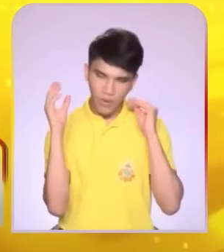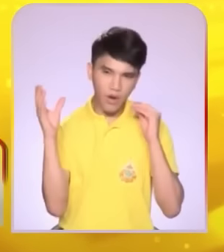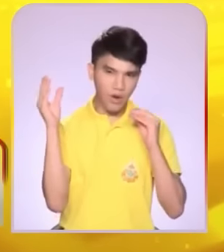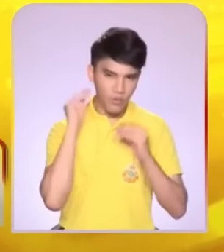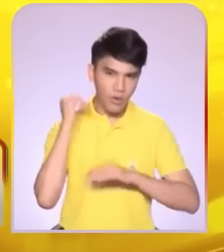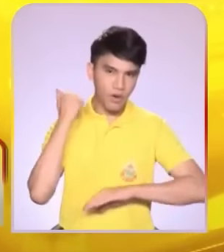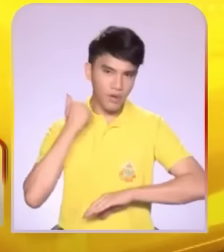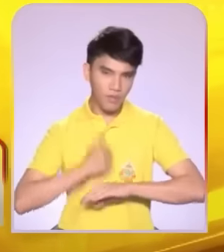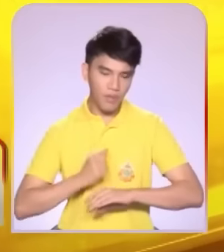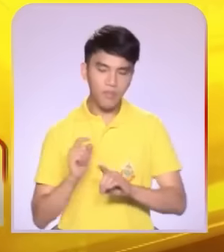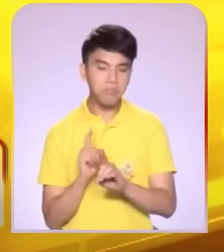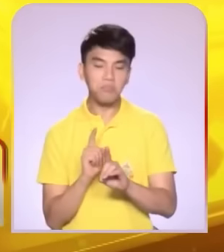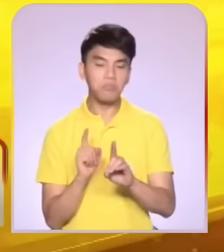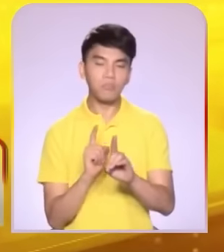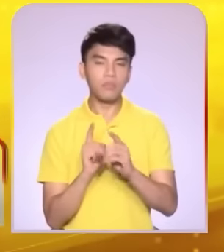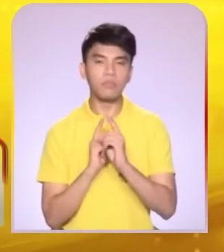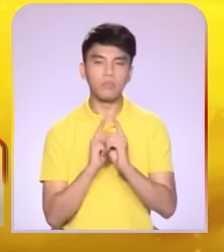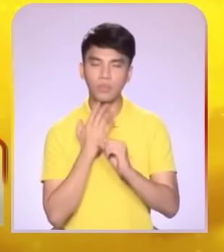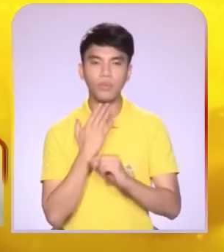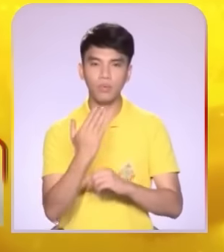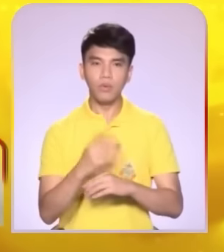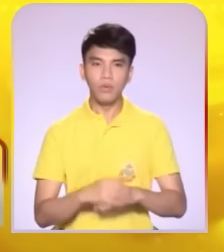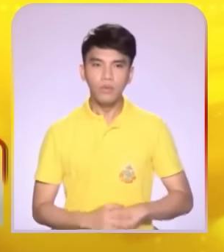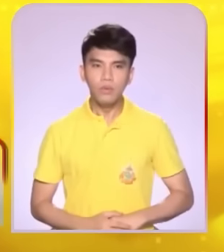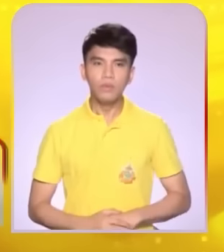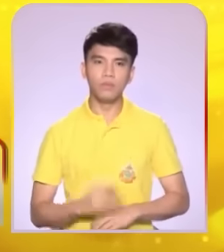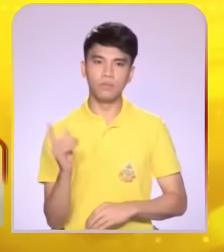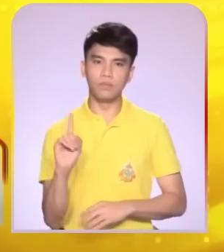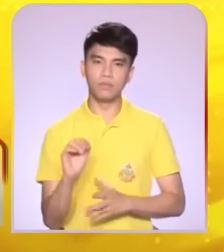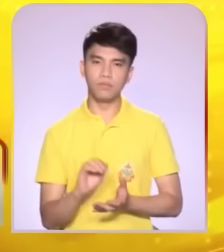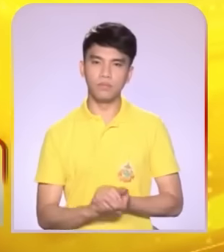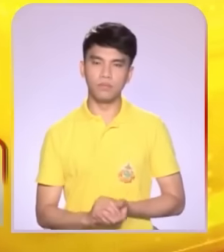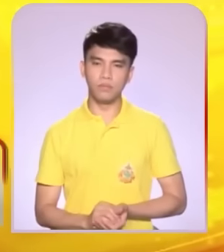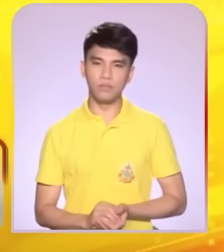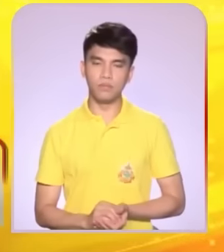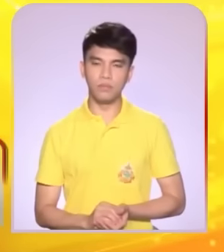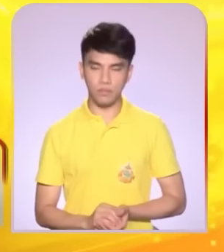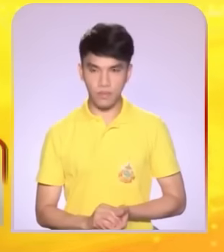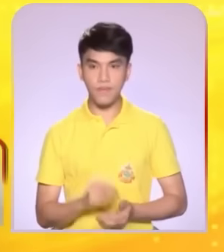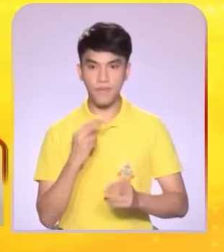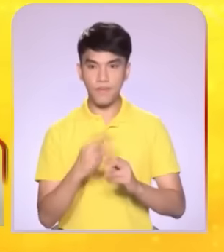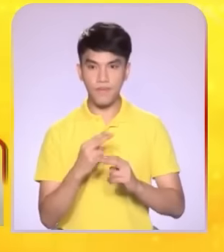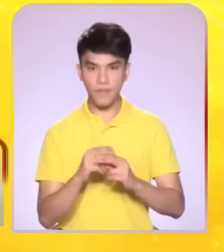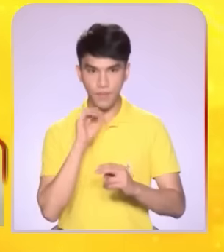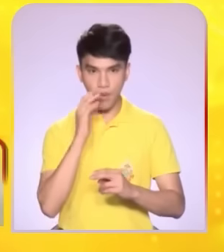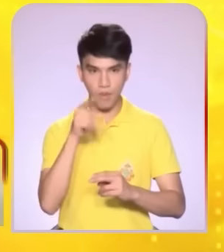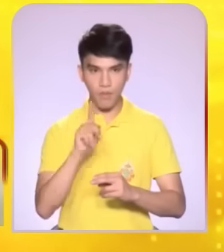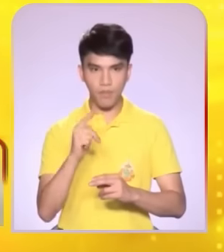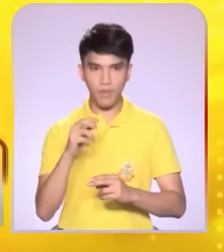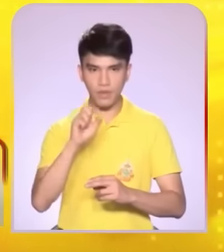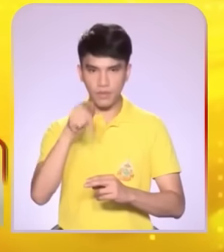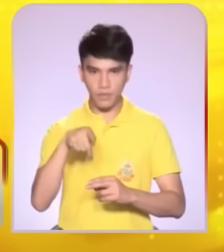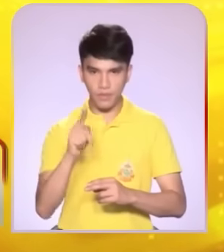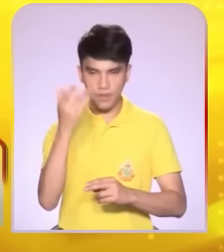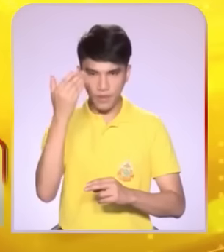เป็นเดินตามตุ๊กตุ๊กตุ๊กตุ๊กตุ๊กเลยอะไรอย่างเงี้ย และผมบอกได้เลยนะครับว่าคนคนนั้นที่เขาไหนๆเขาก็เอ่ยถึงประทีปแล้วนะผ